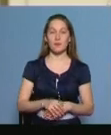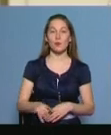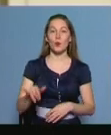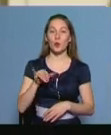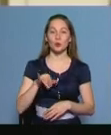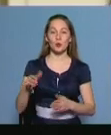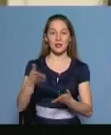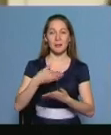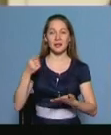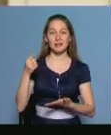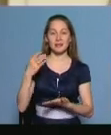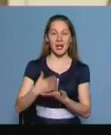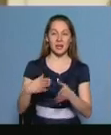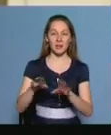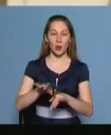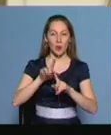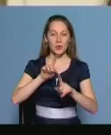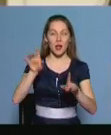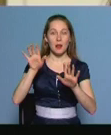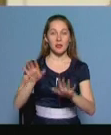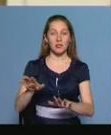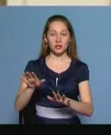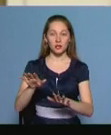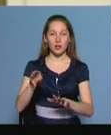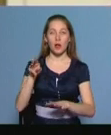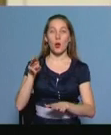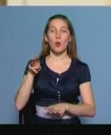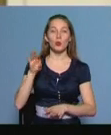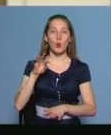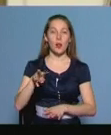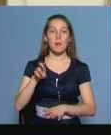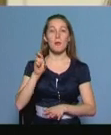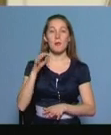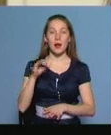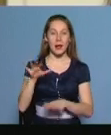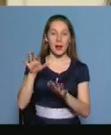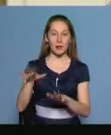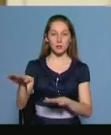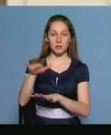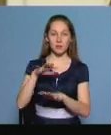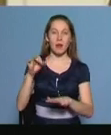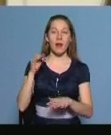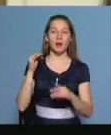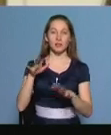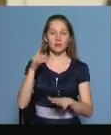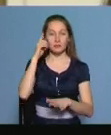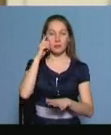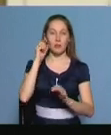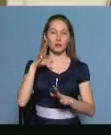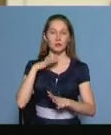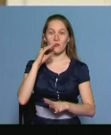мы центральной такой уникальной площадкой взяли усадьбу Толбабая. И планируем запустить некий флешмоб Дедов Морозов, чтобы